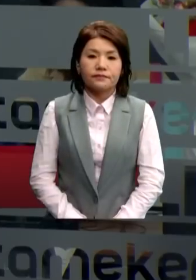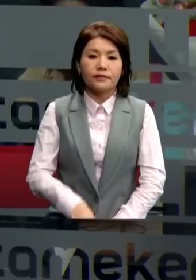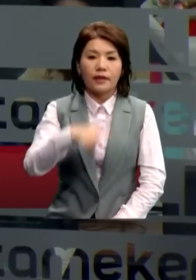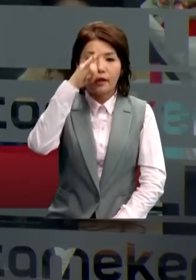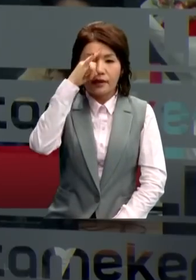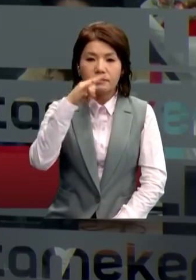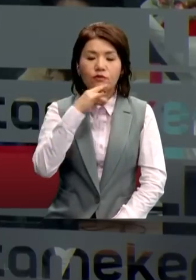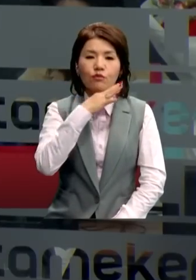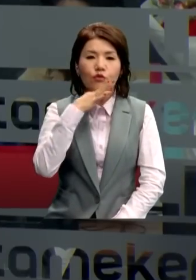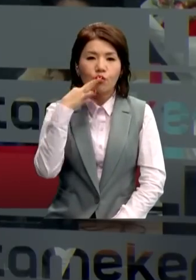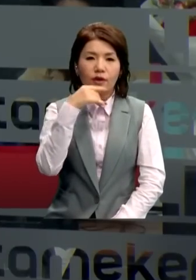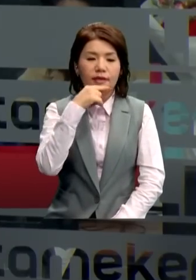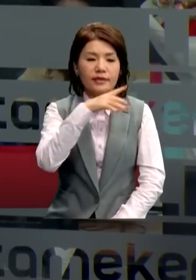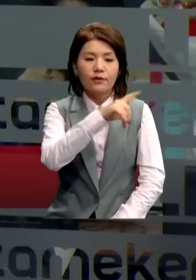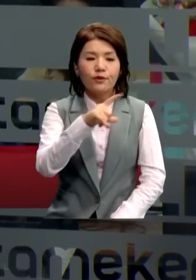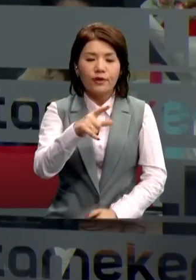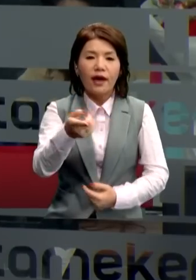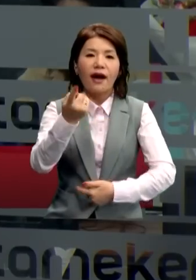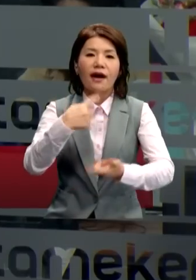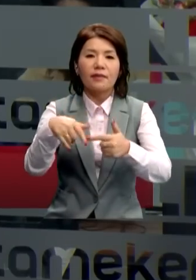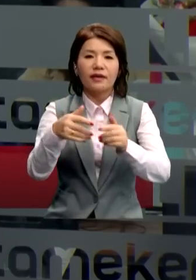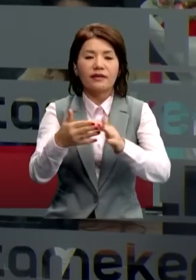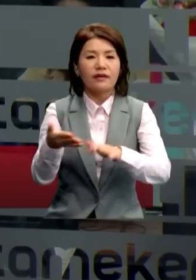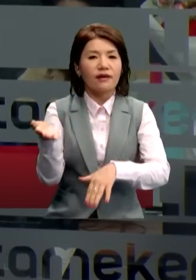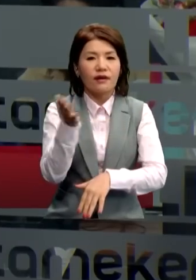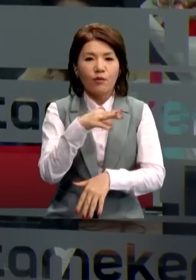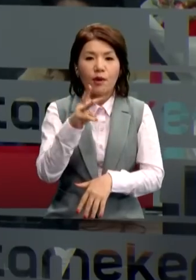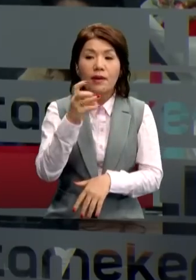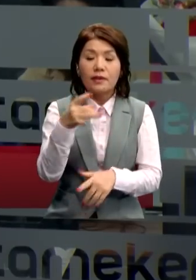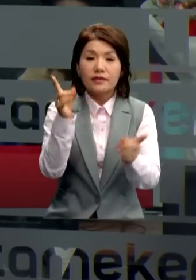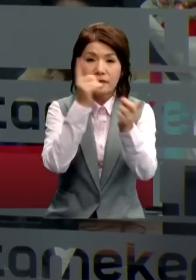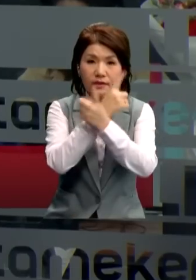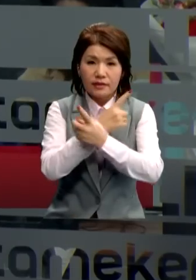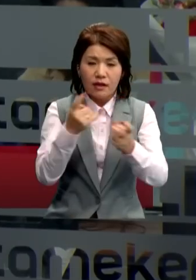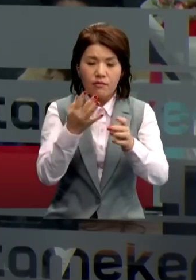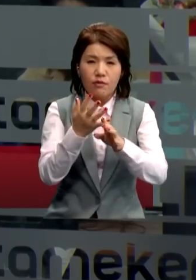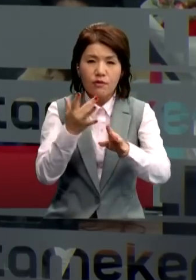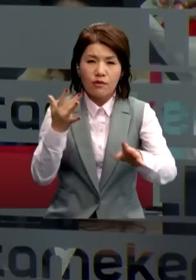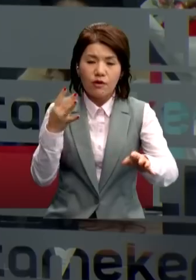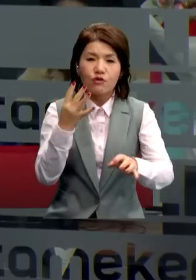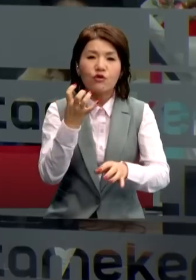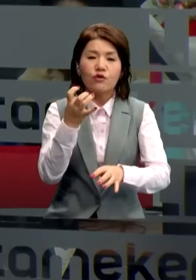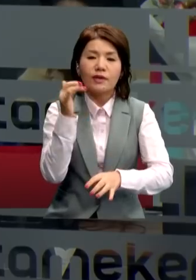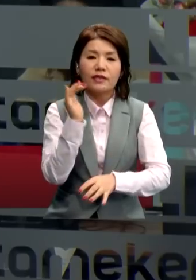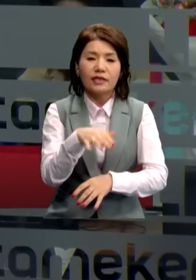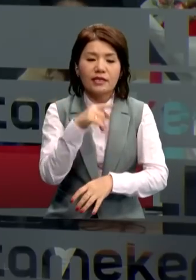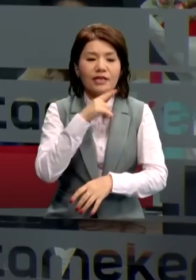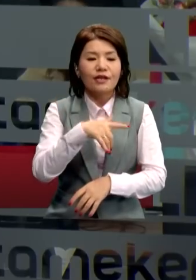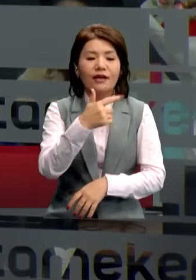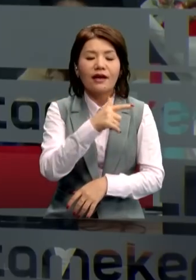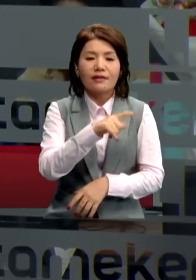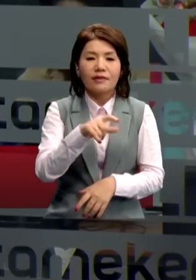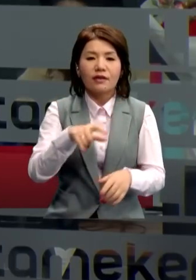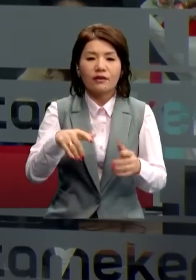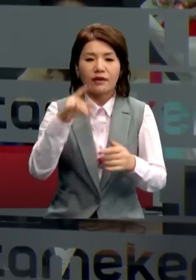Қазақстанға ағылған ресейліктер енді жаппай кетіп жатыр. Мобилизация жарияланған соң, ұзын саны 400 мыңнан астам көрші ел азаматы